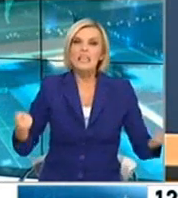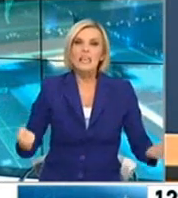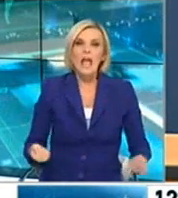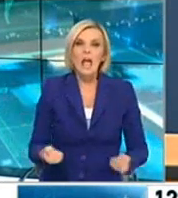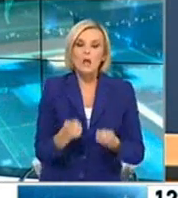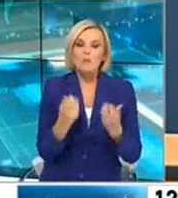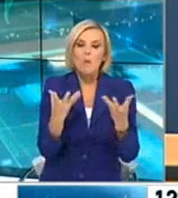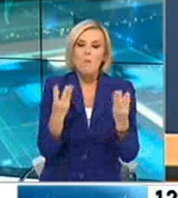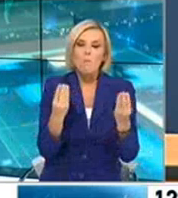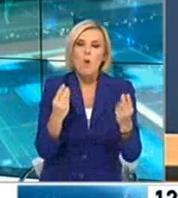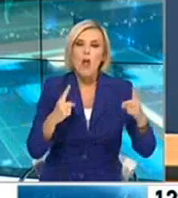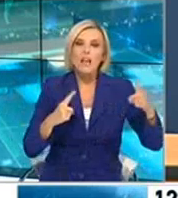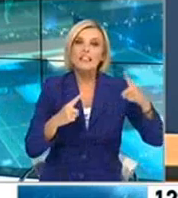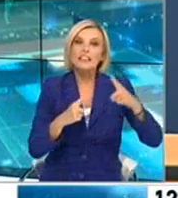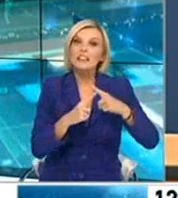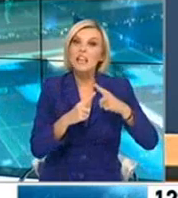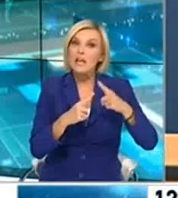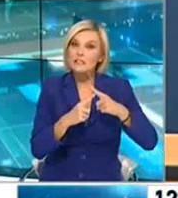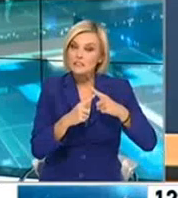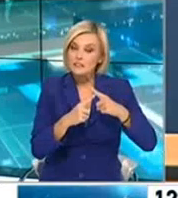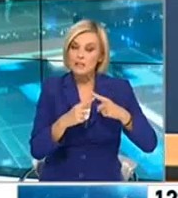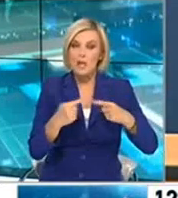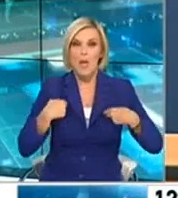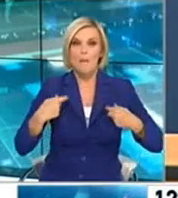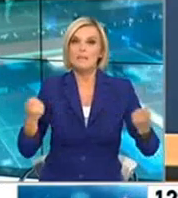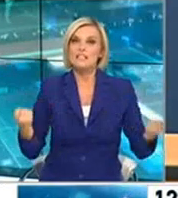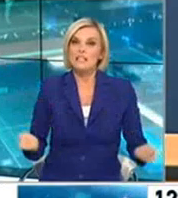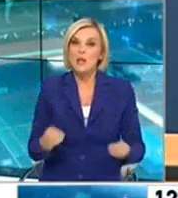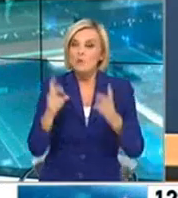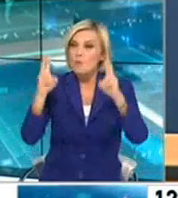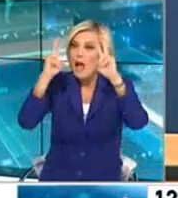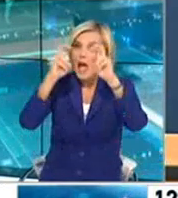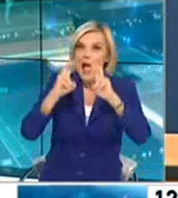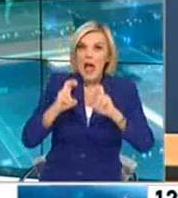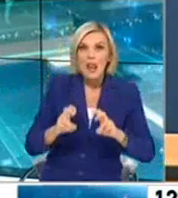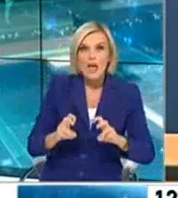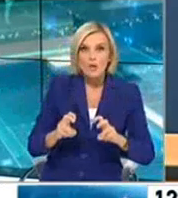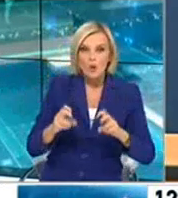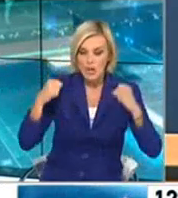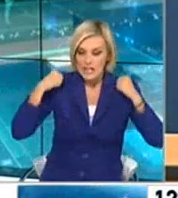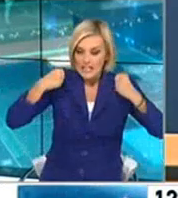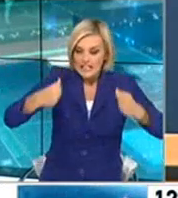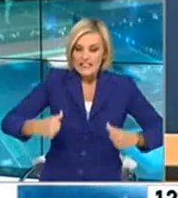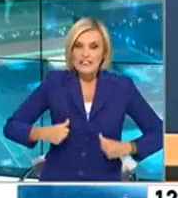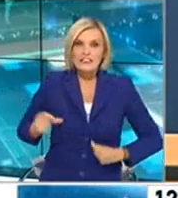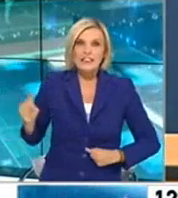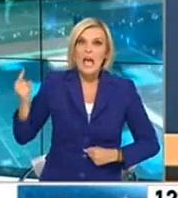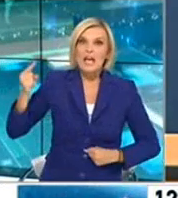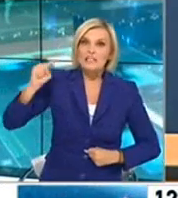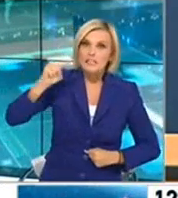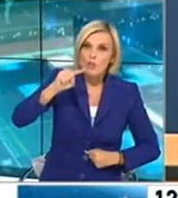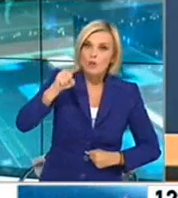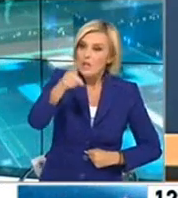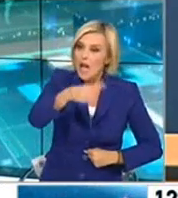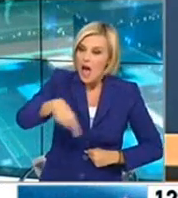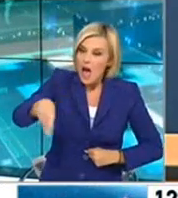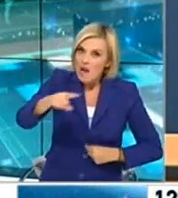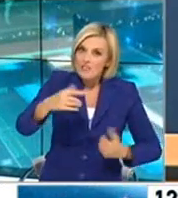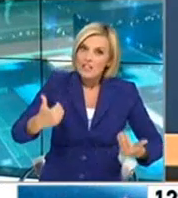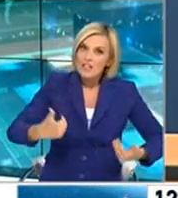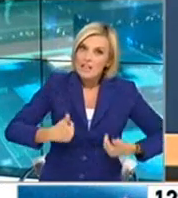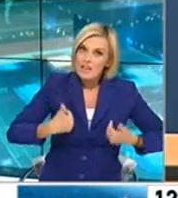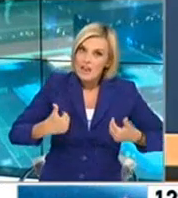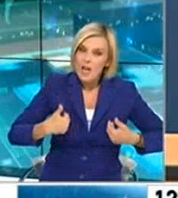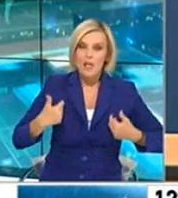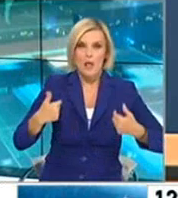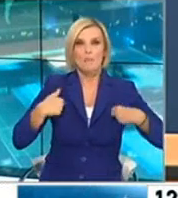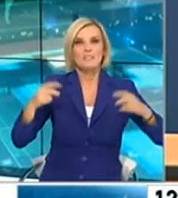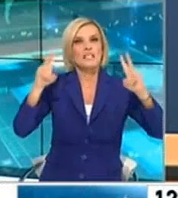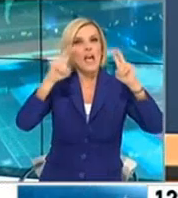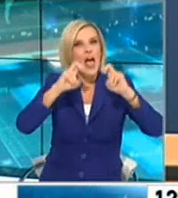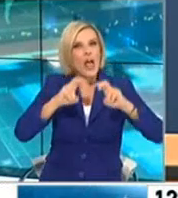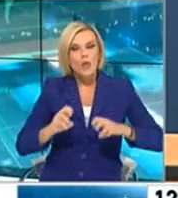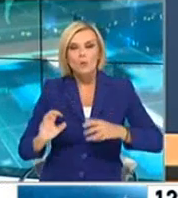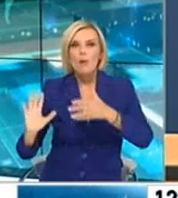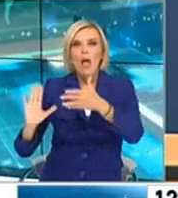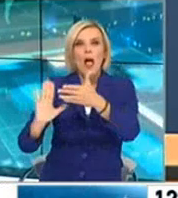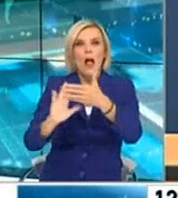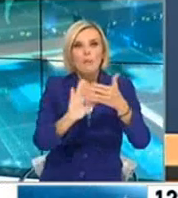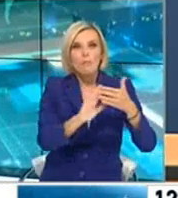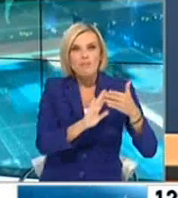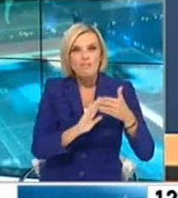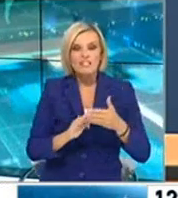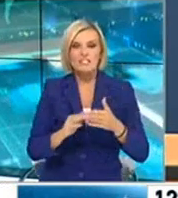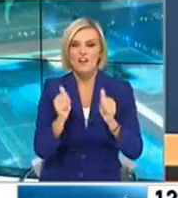έλεγχο αρκετών ταξιδιωτών, οι οποίοι είναι συνήθως νεότερης ηλικία, αλλά και τον έλεγχο επαφών ανθρώπων, οι οποίοι στην εποχή